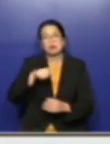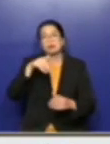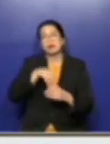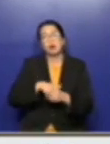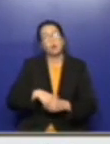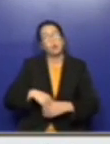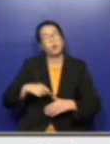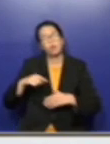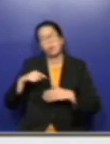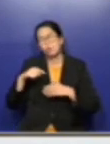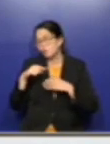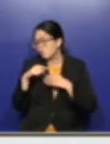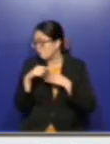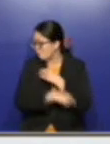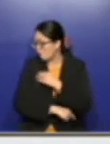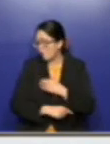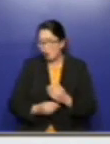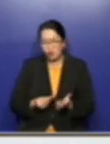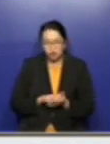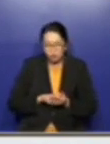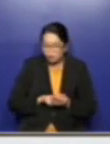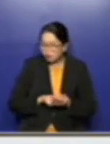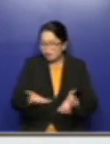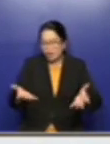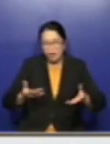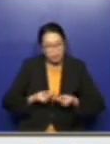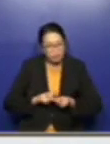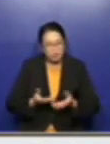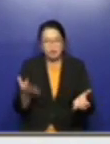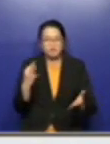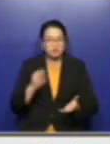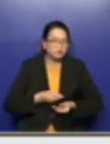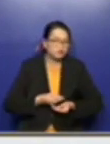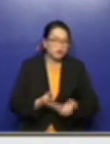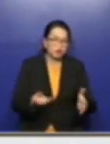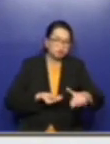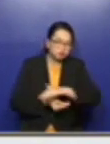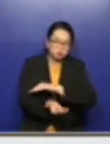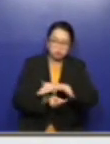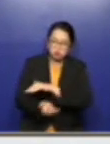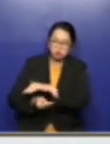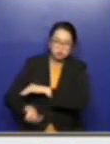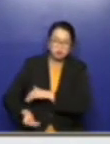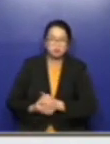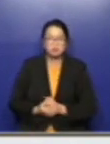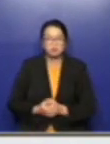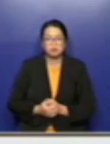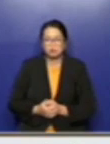ายแจกกันจนกระทั่งลืมท่านประธานครับไปหมู่บ้านบอกเอ้าเขาเพิ่